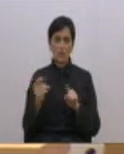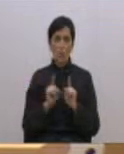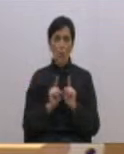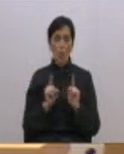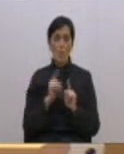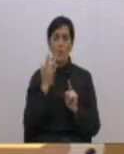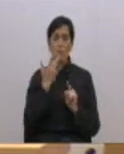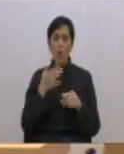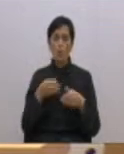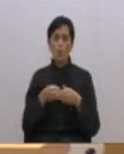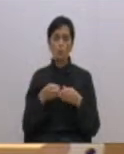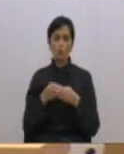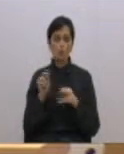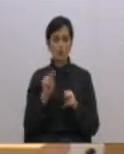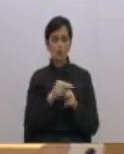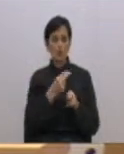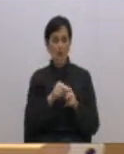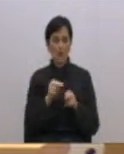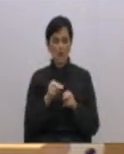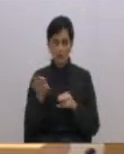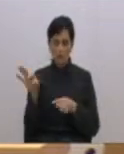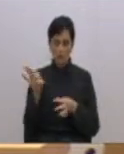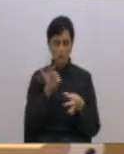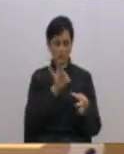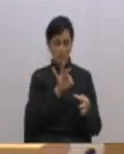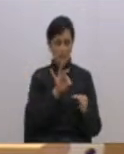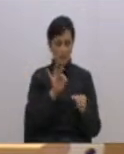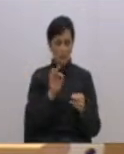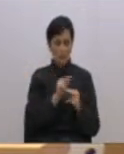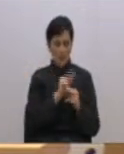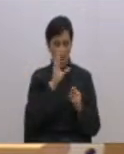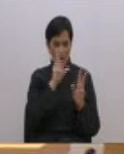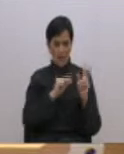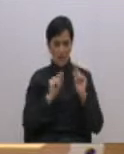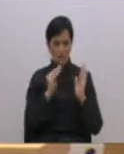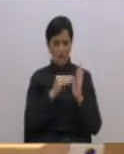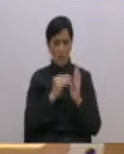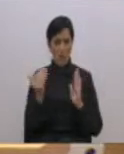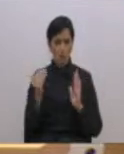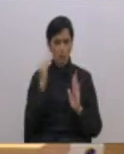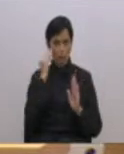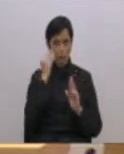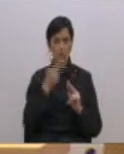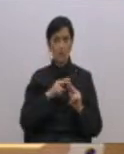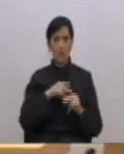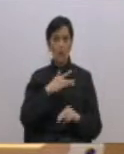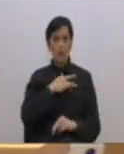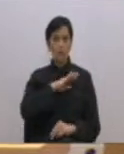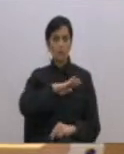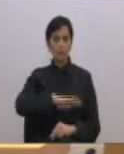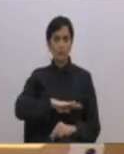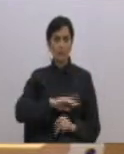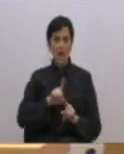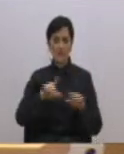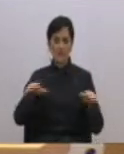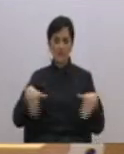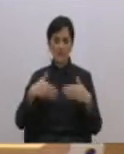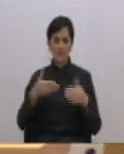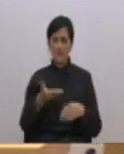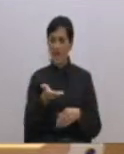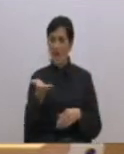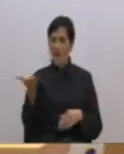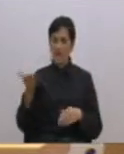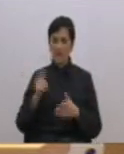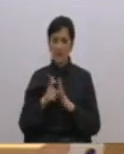ოპოზიციური პოლიტიკური ჯგუფის შენიშვნებიც კი იყო გათვალისწინებული მათი მოსაზრებებით. Და ძალიან გულდასაწყვეტია, რომ ასეთი ცარიელი